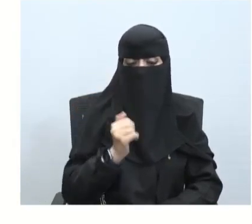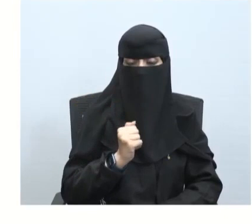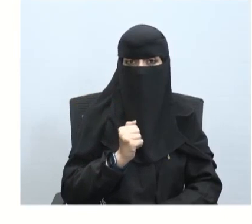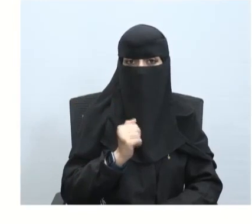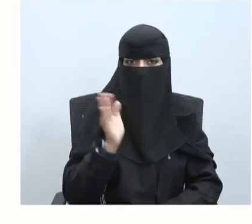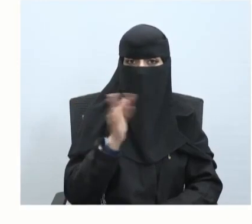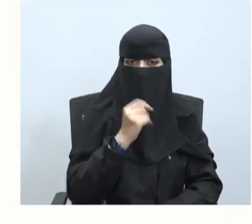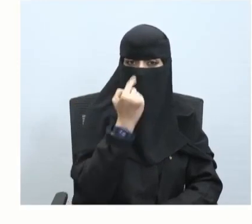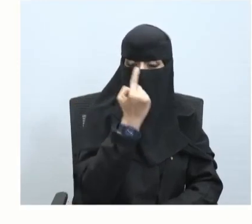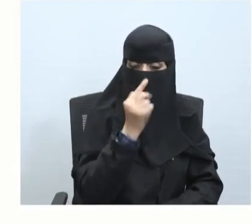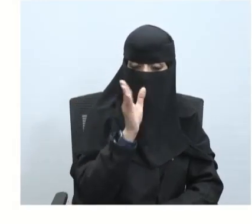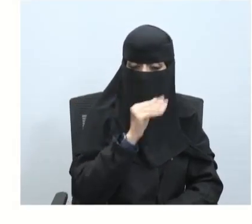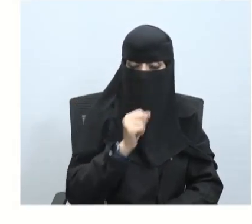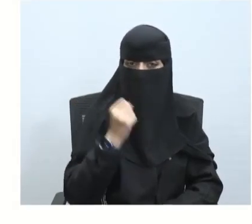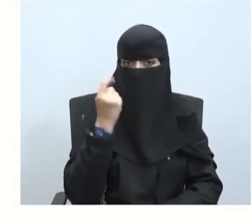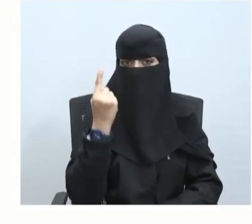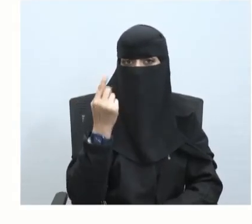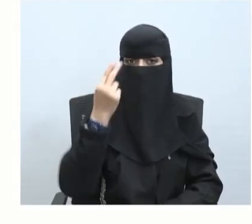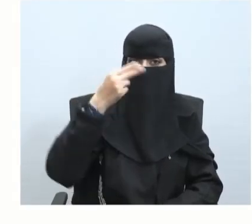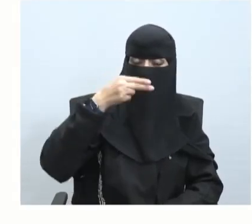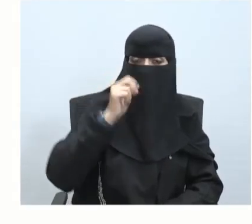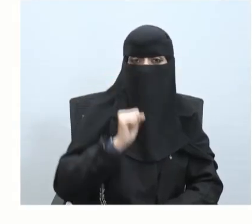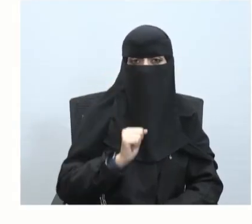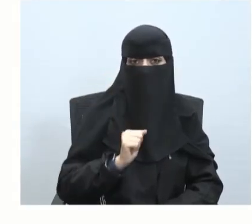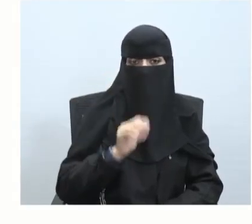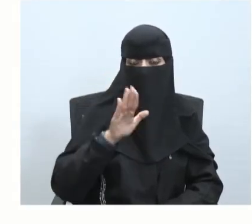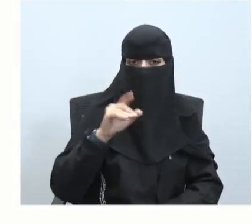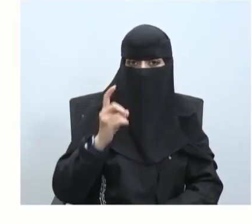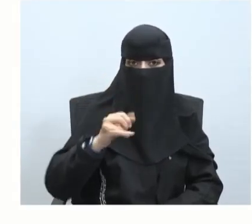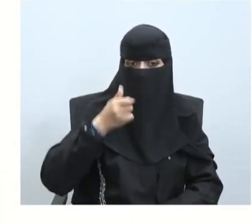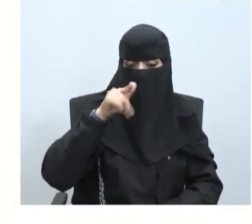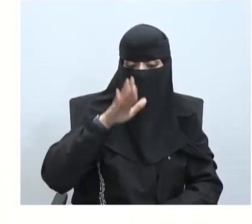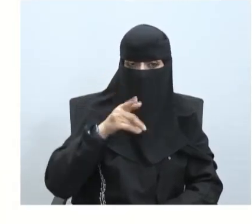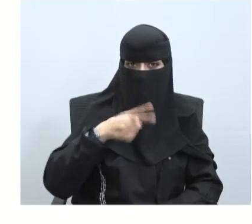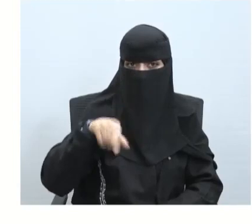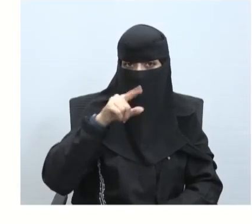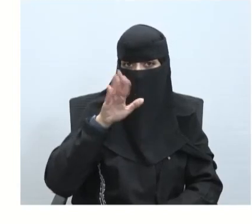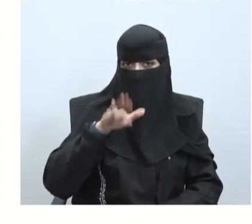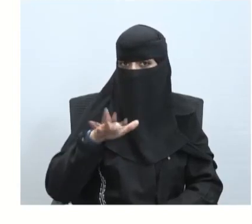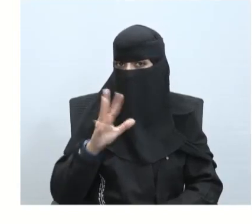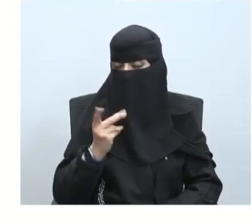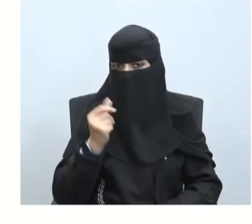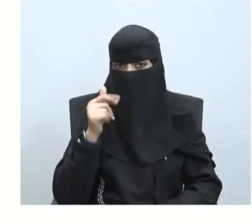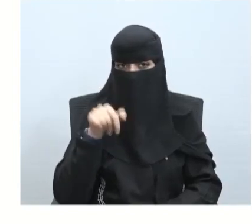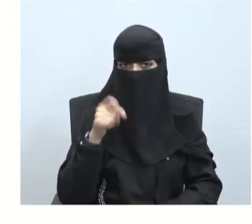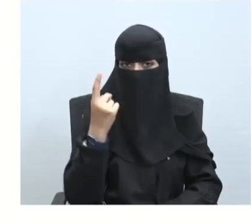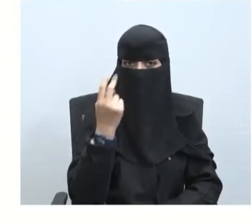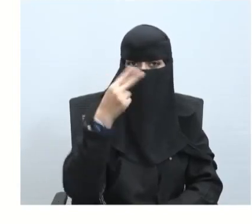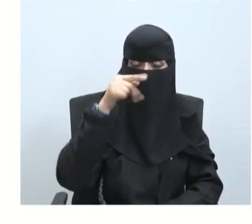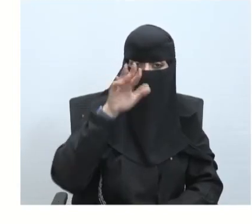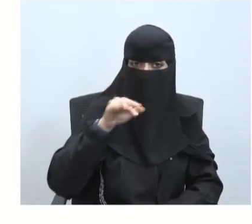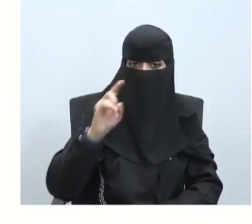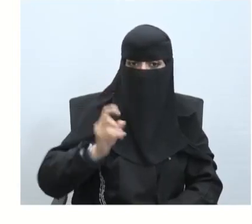عشرون ريالا نضيف ريال 21 ريالا اذا لدينا هنا من النقود 21